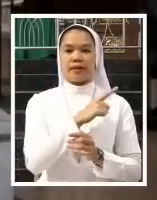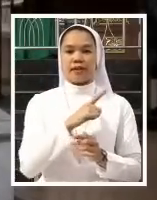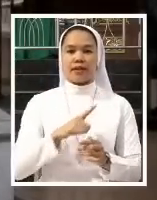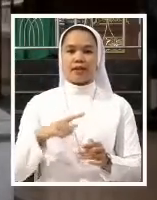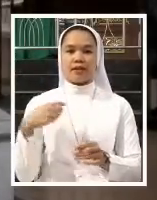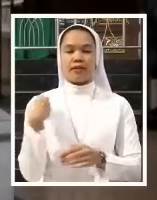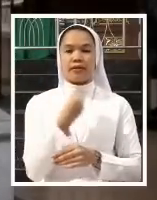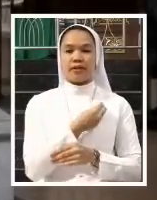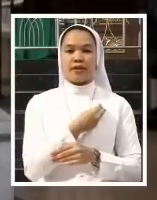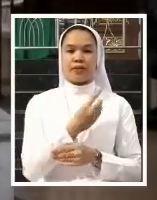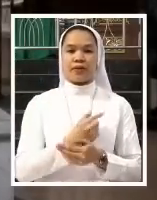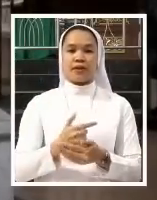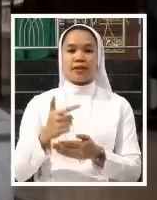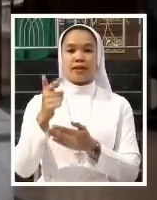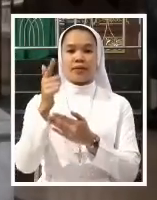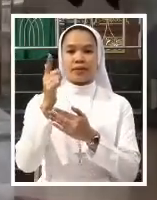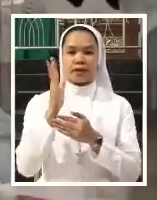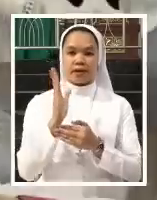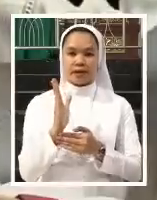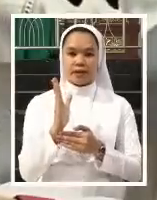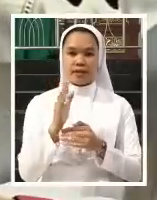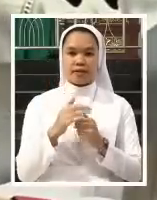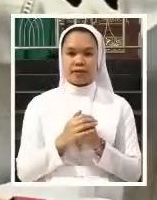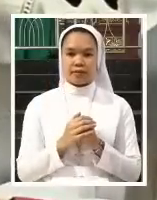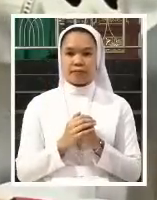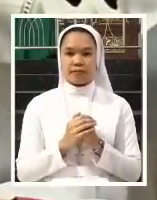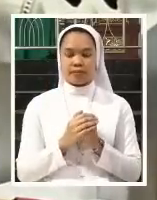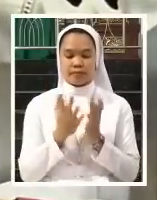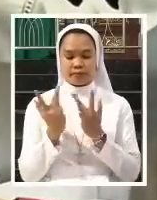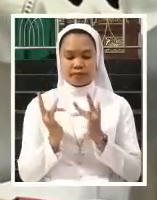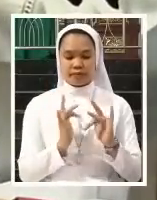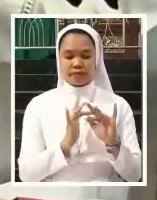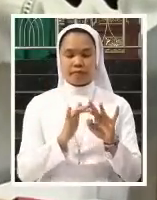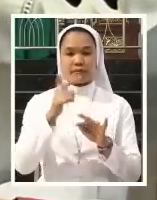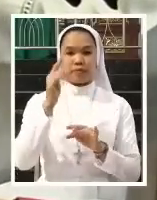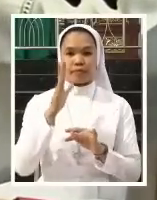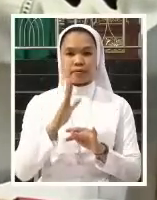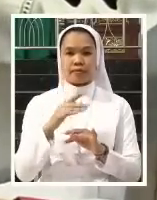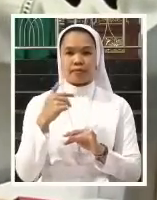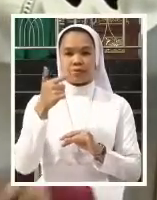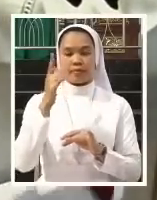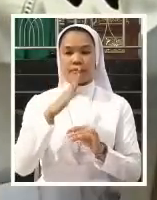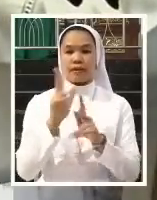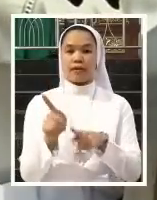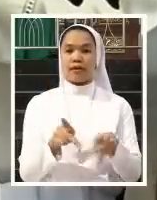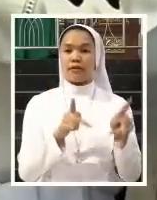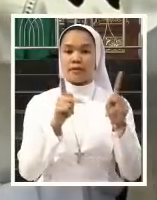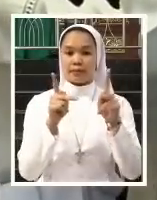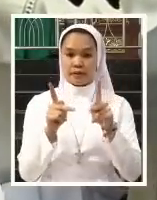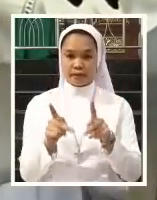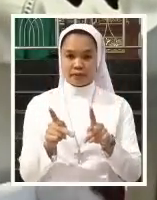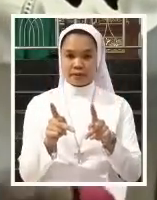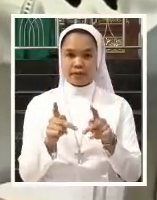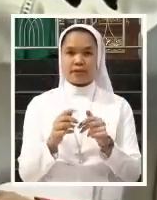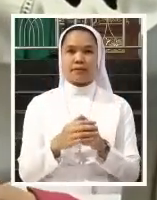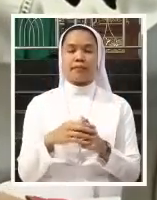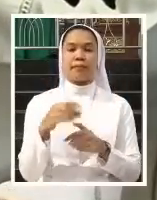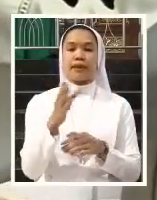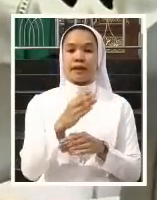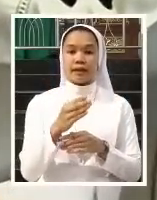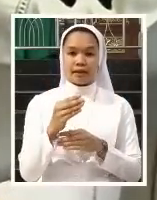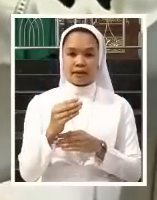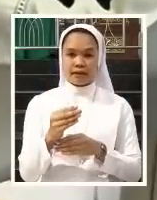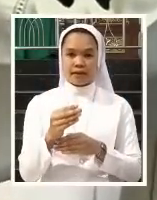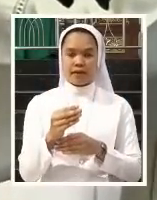ipamibi, sa kagurangnan tang Dios. Maherak man lugod sa to ang Dios na makakamhan.